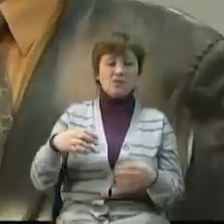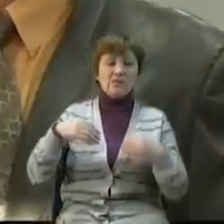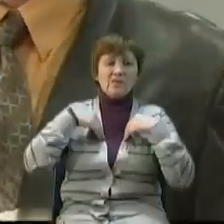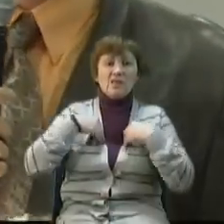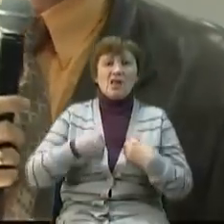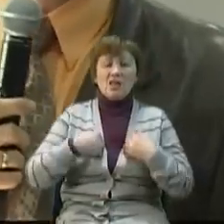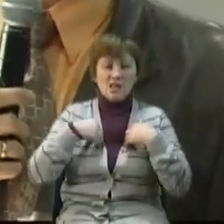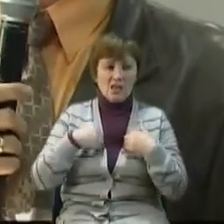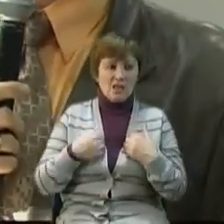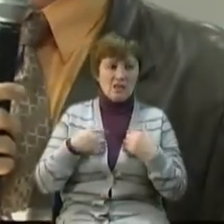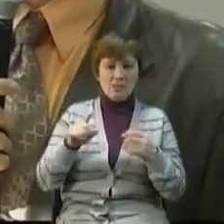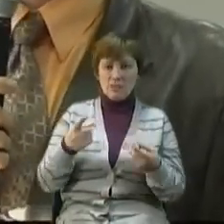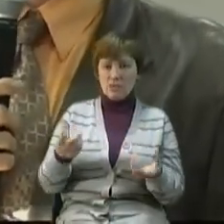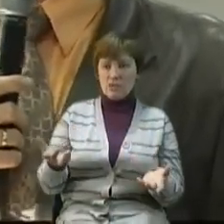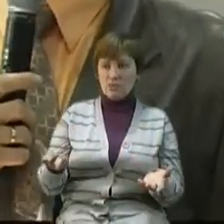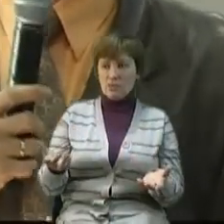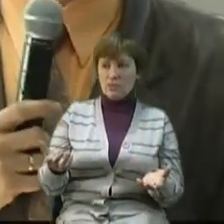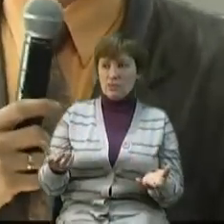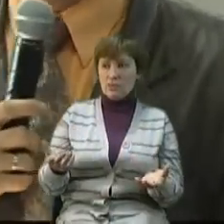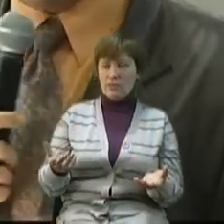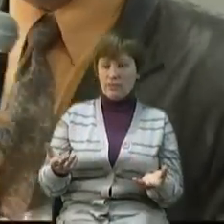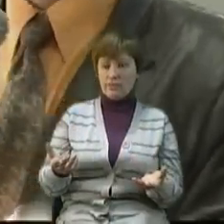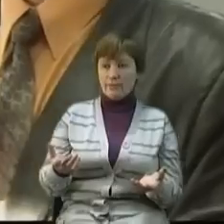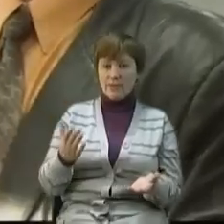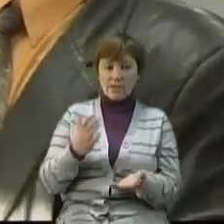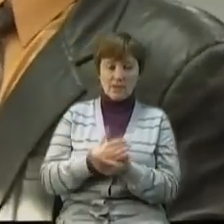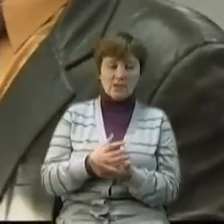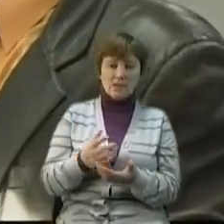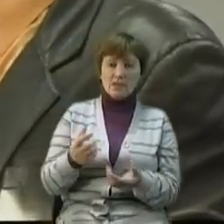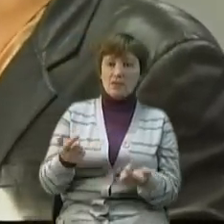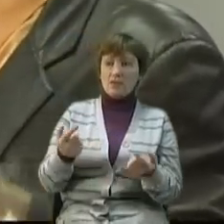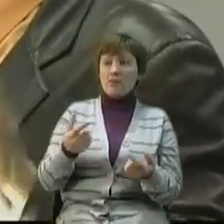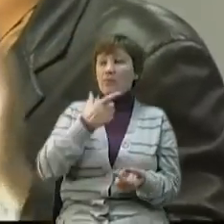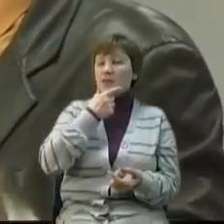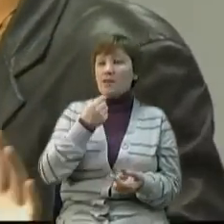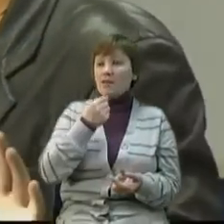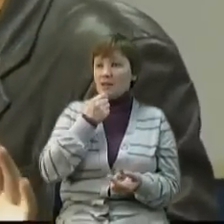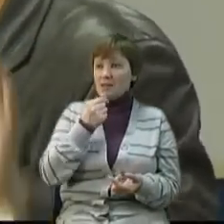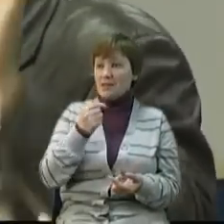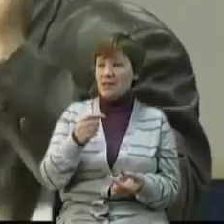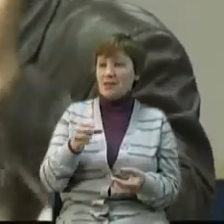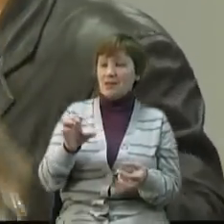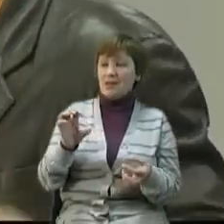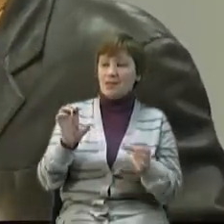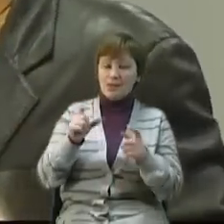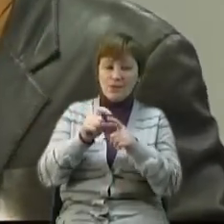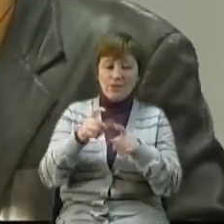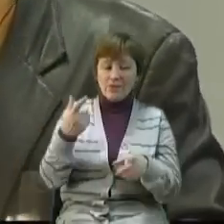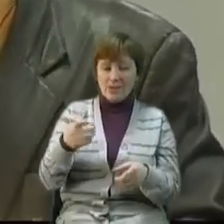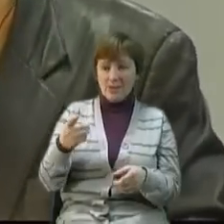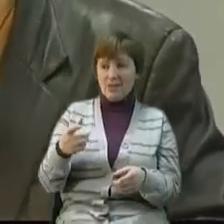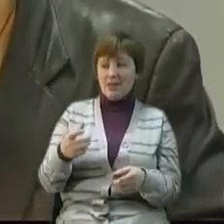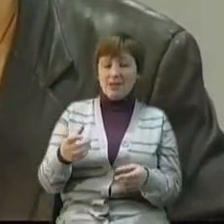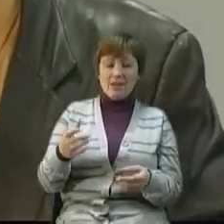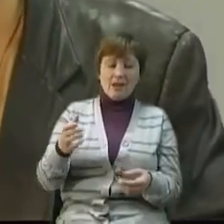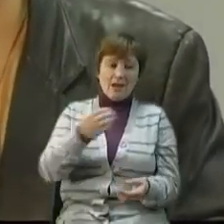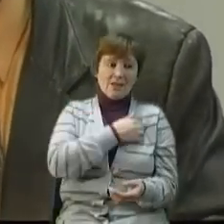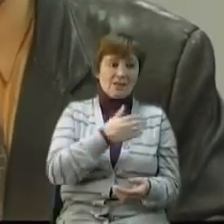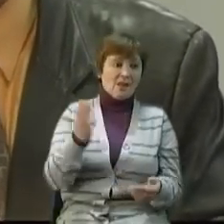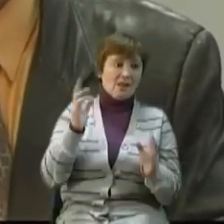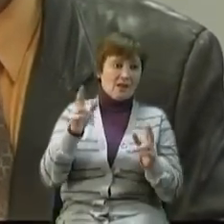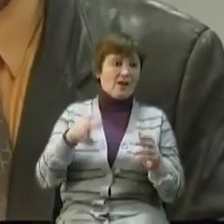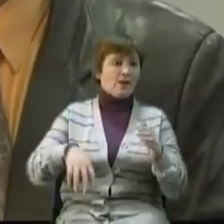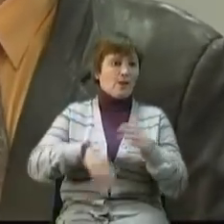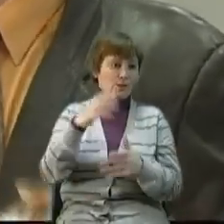есть великолепная к этому поговорка: хотел как лучше, а получилось. Почему, как всегда, это